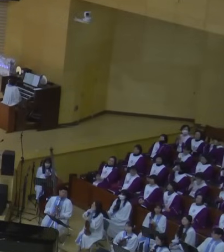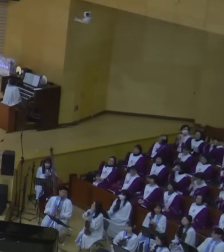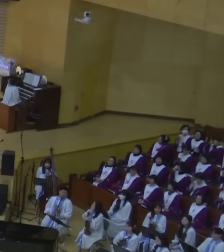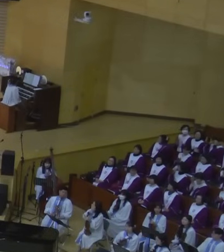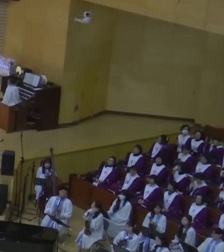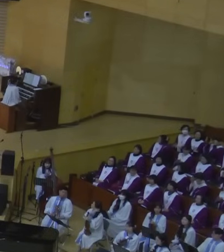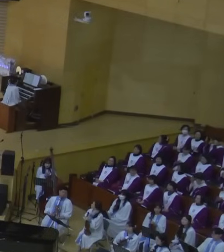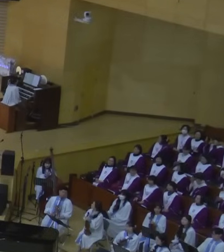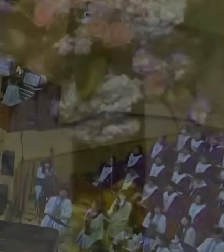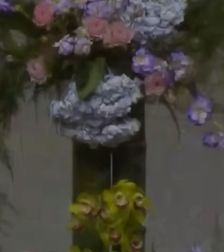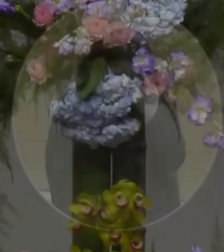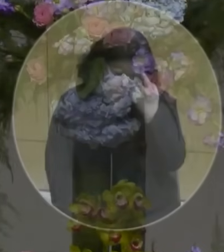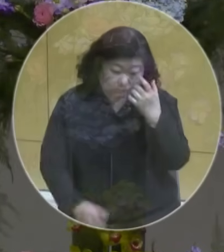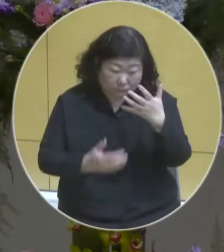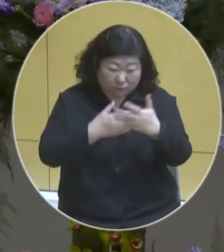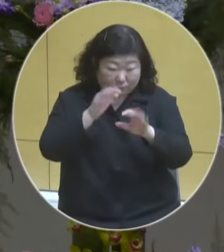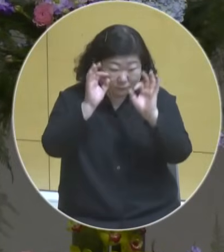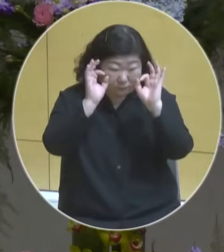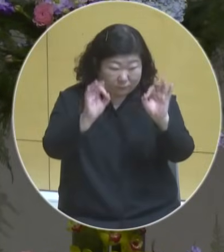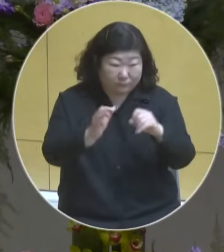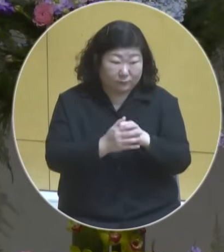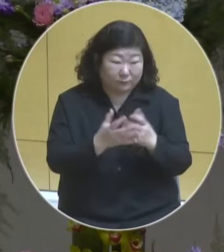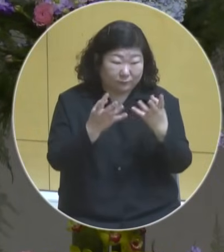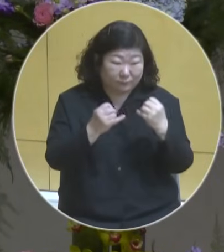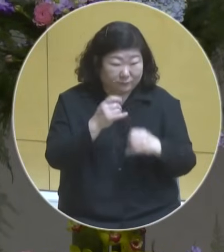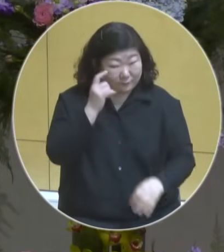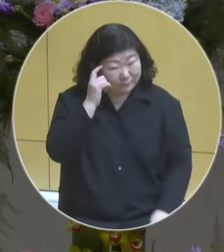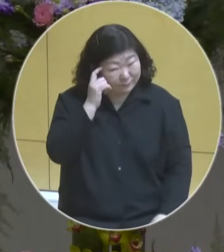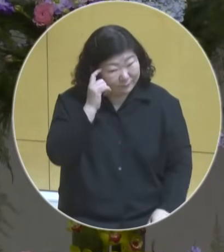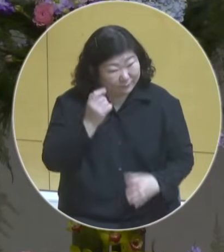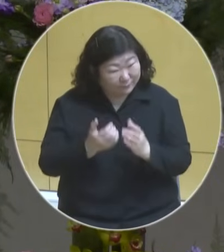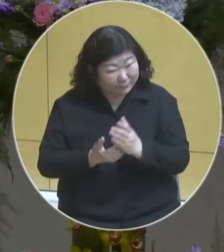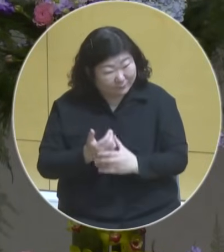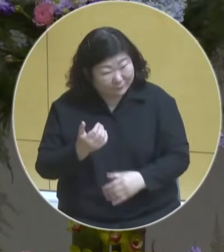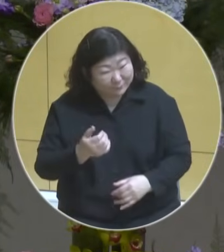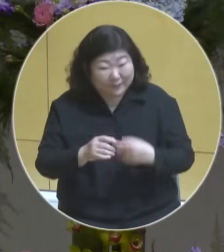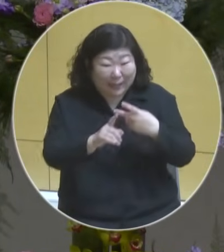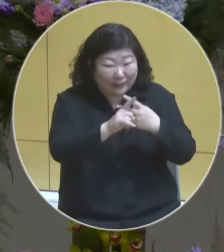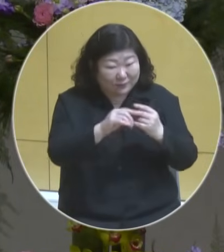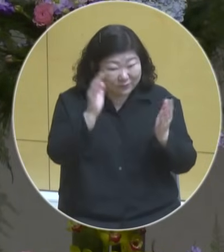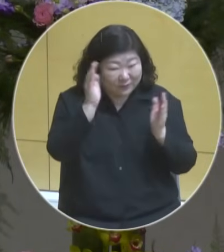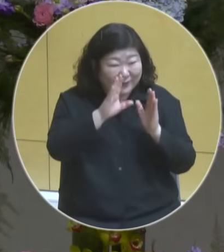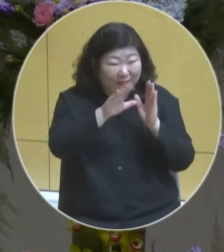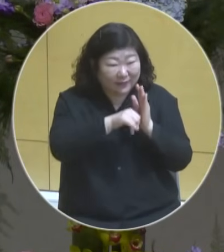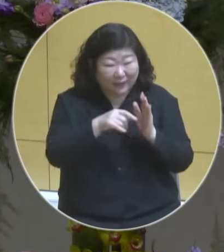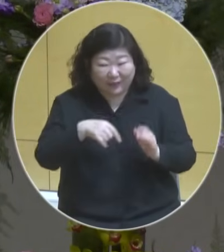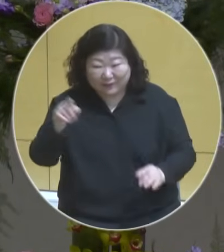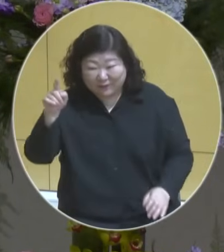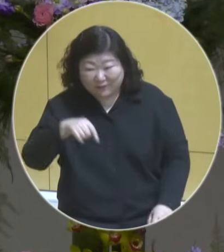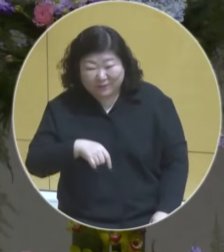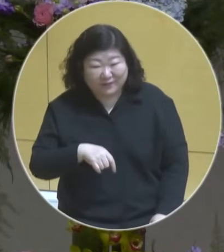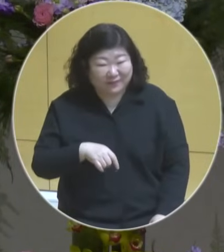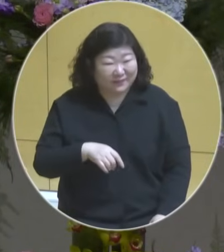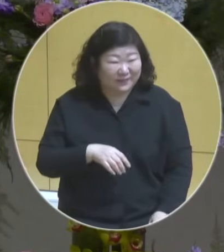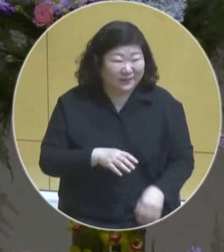고맙습니다 영상 보시면서 많은 생각이 들죠 예 중학생 때 갔던 그 시간들 그때 경